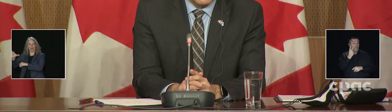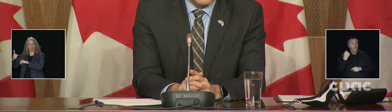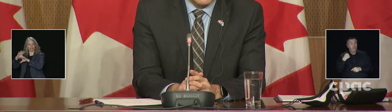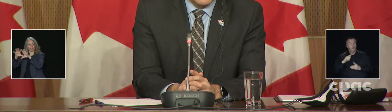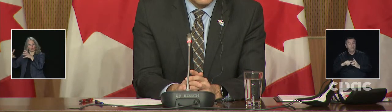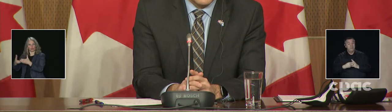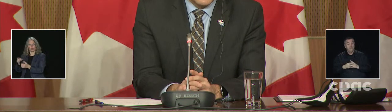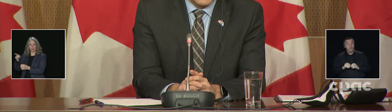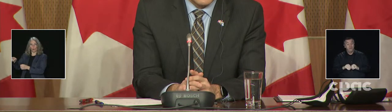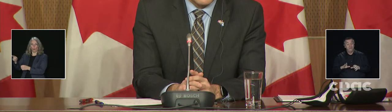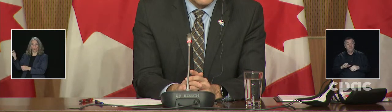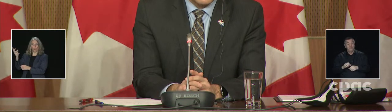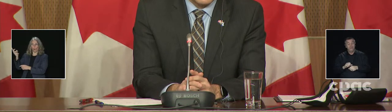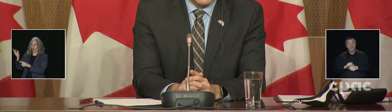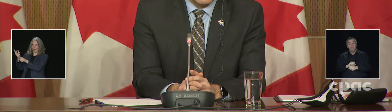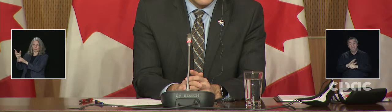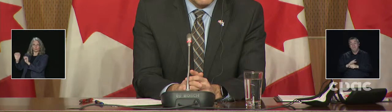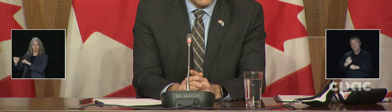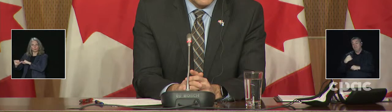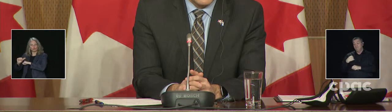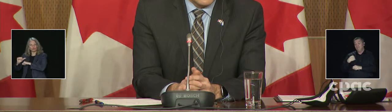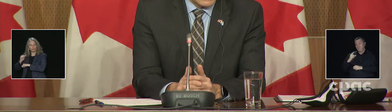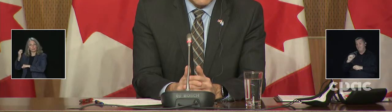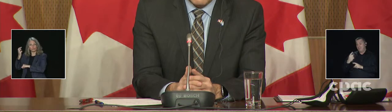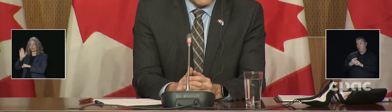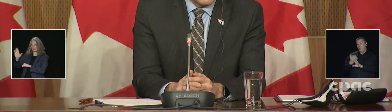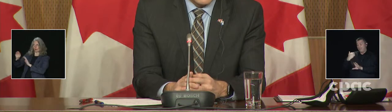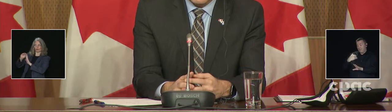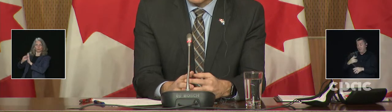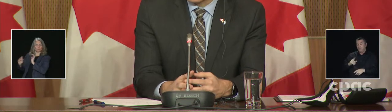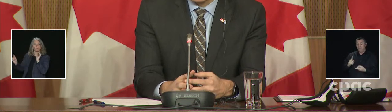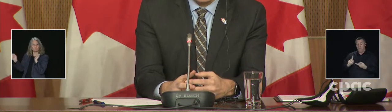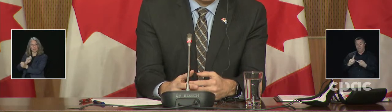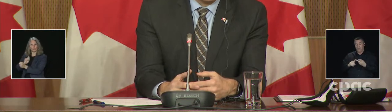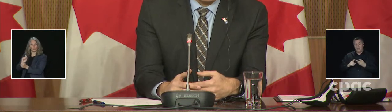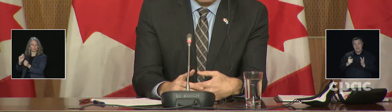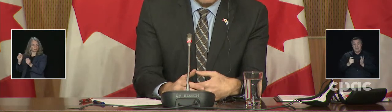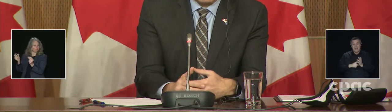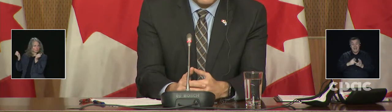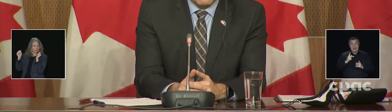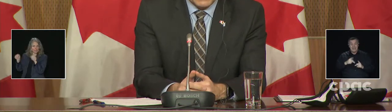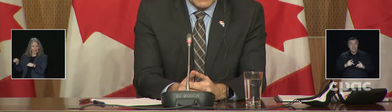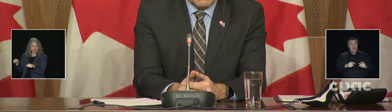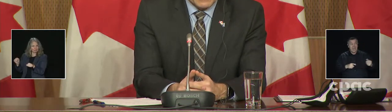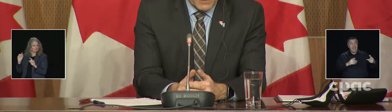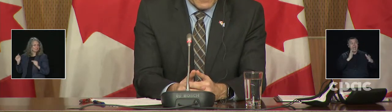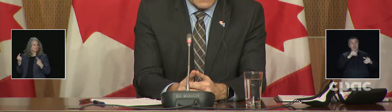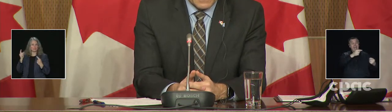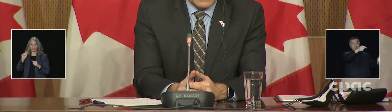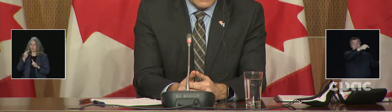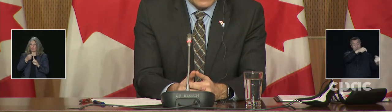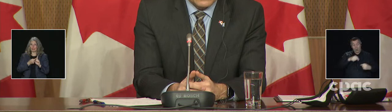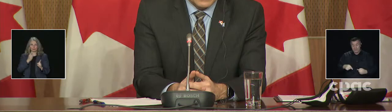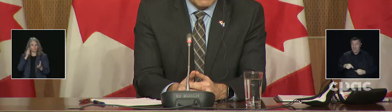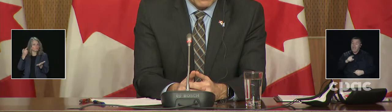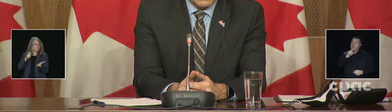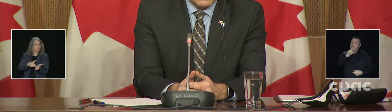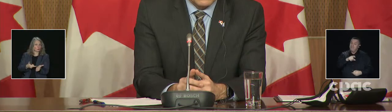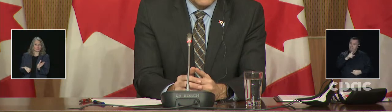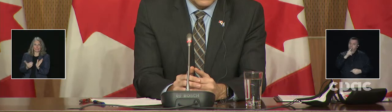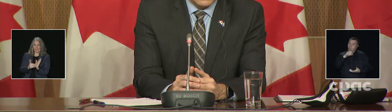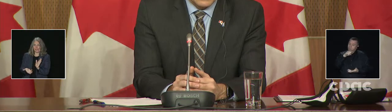la COVID-19, il y a de cela 20 mois. Et la deuxième chose, c'est que lorsque les gens vont revenir au pays, bien, ils doivent s'attendre à ce que